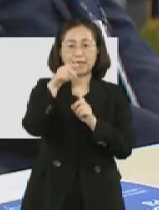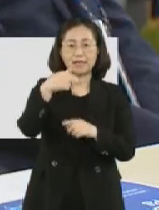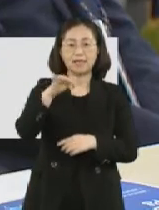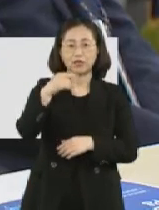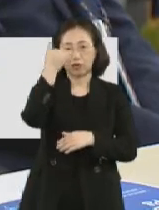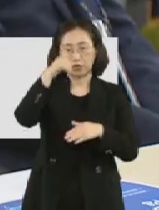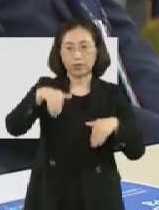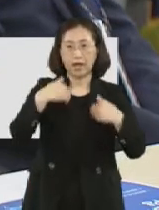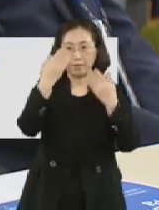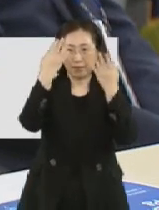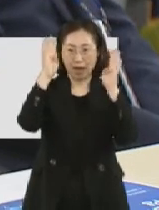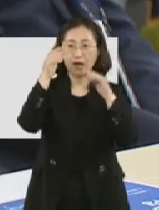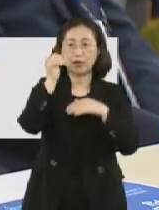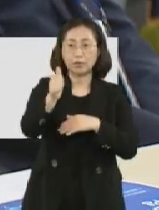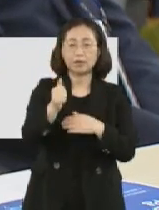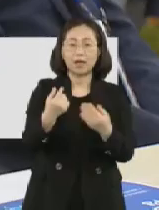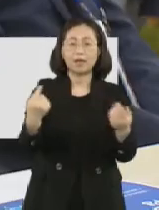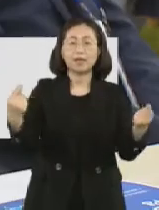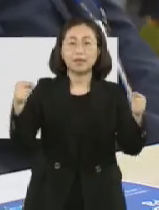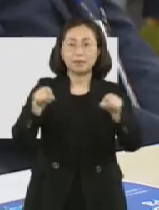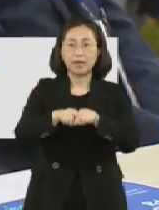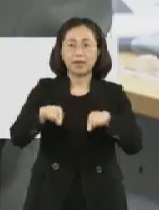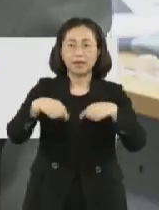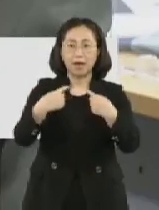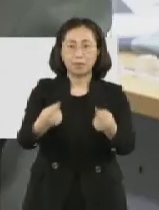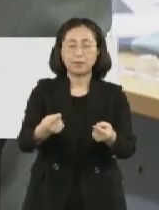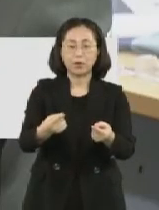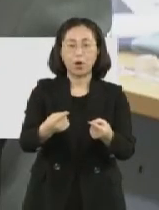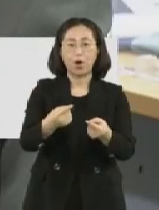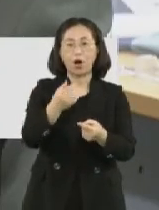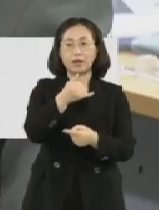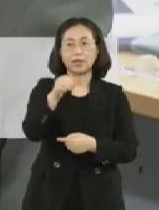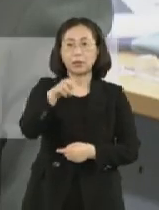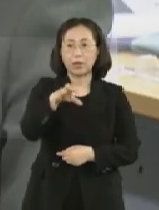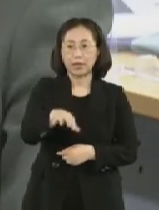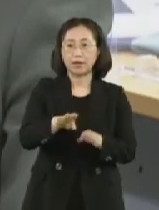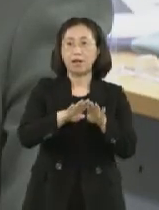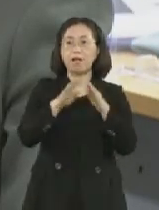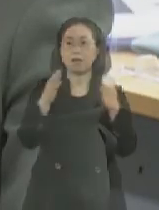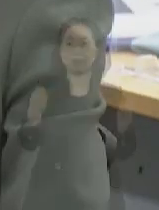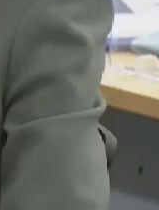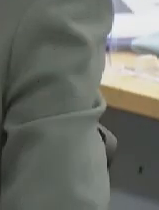이진숙 충남대 총장 등이 참석한 가운데 국립세종수목원에서 열렸습니다.